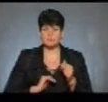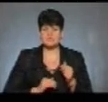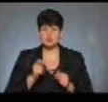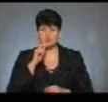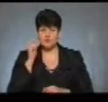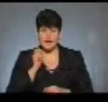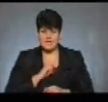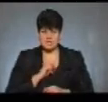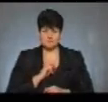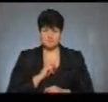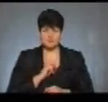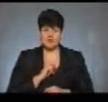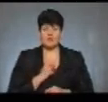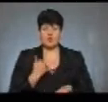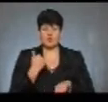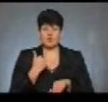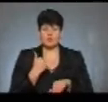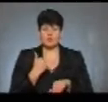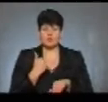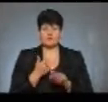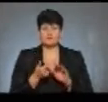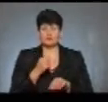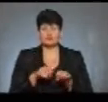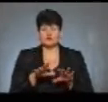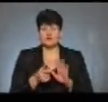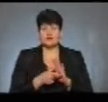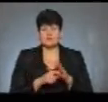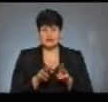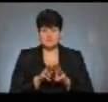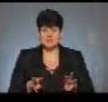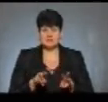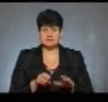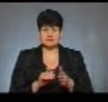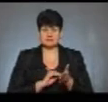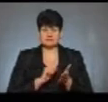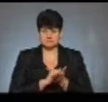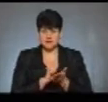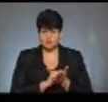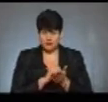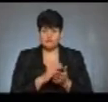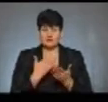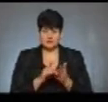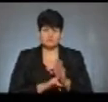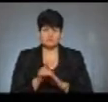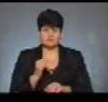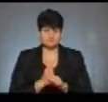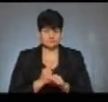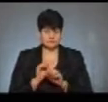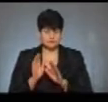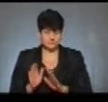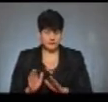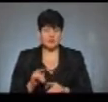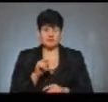Україні. Постанова Кабінету міністрів зараз опублікована і набула чинності. Тобто,